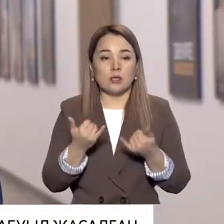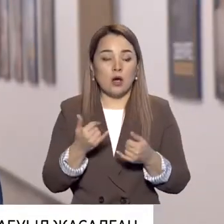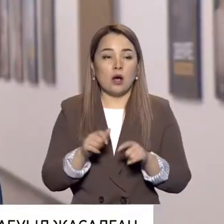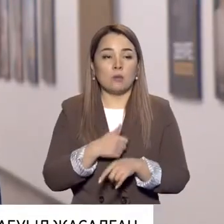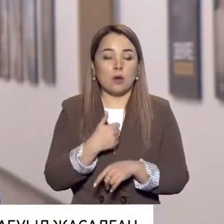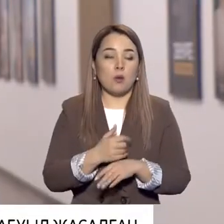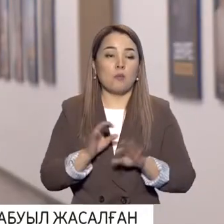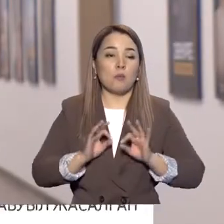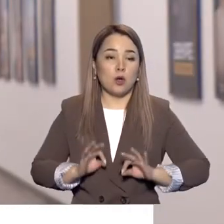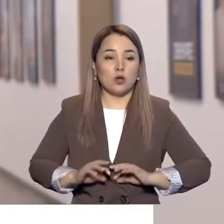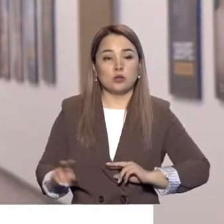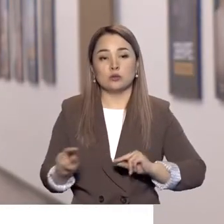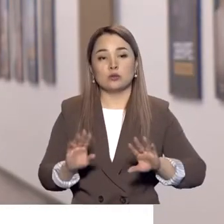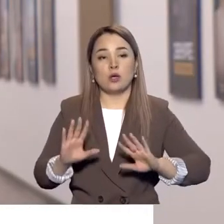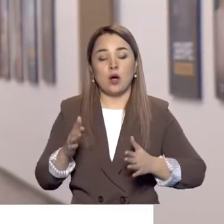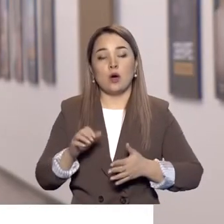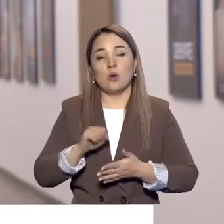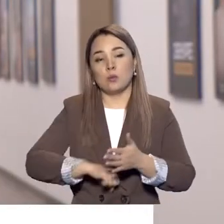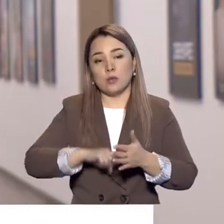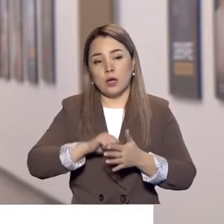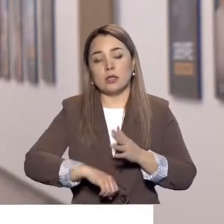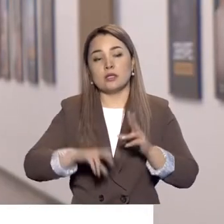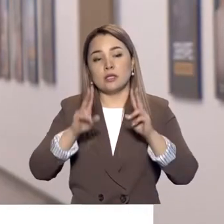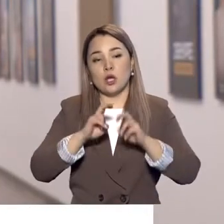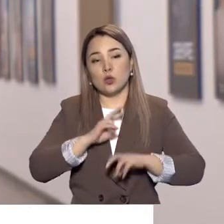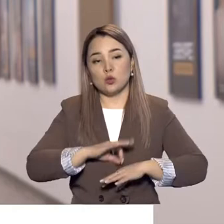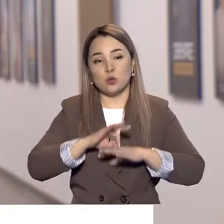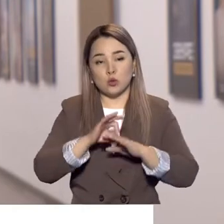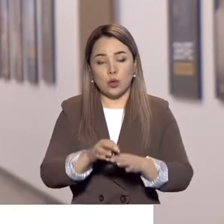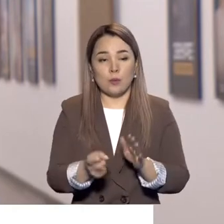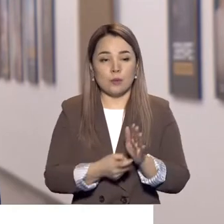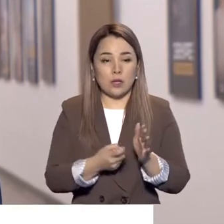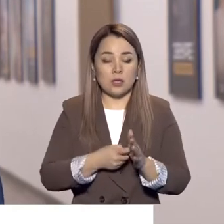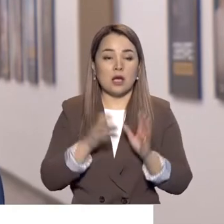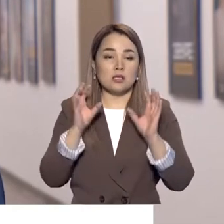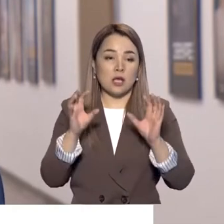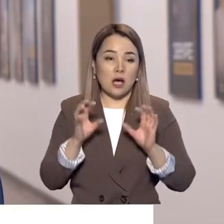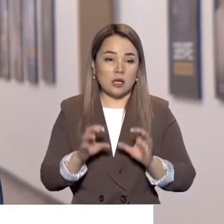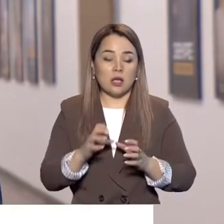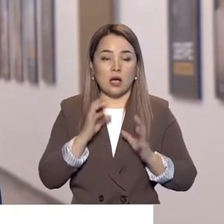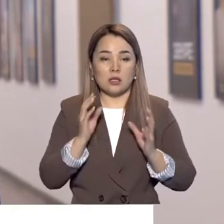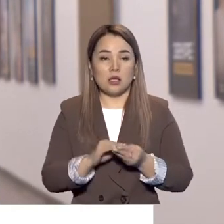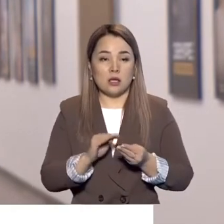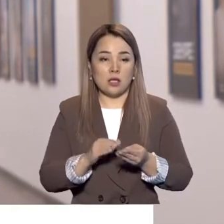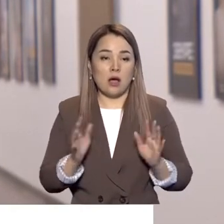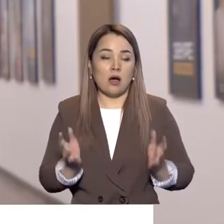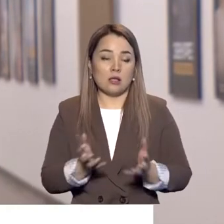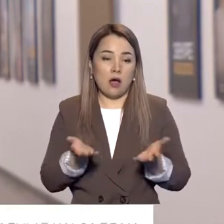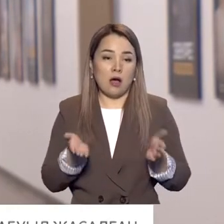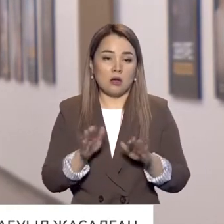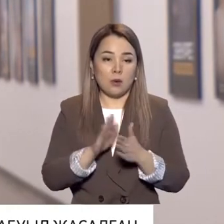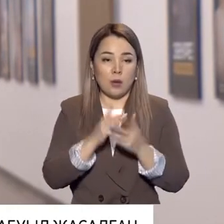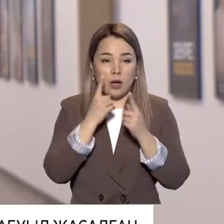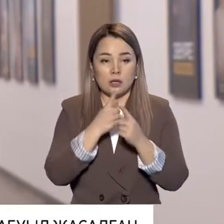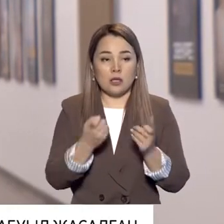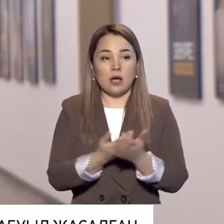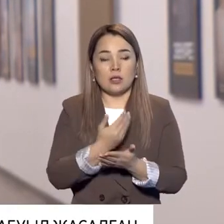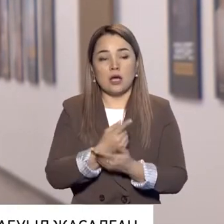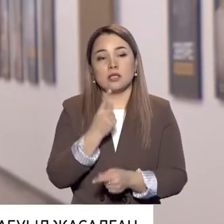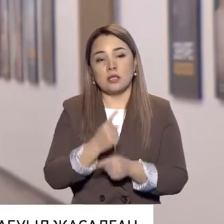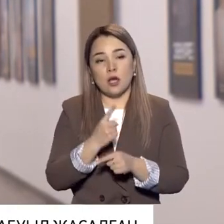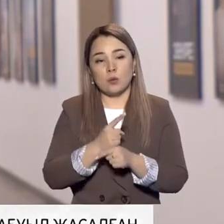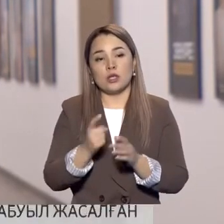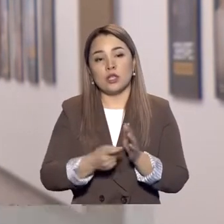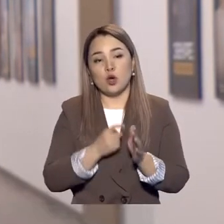бас прокуратура қайғылы оқиғаларды тергеу кезінде заңдылықтың сақталуын қамтамасыз ететіндерін хабарлады. Тыйым салынған